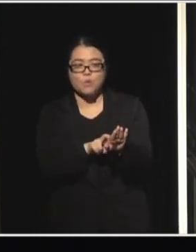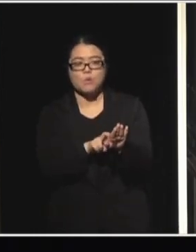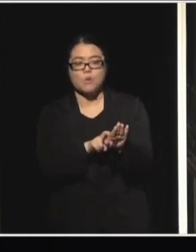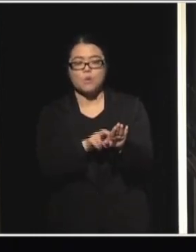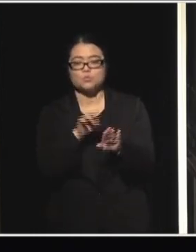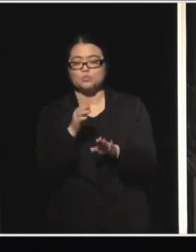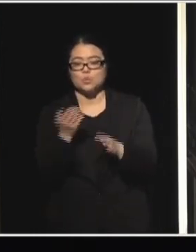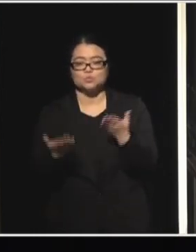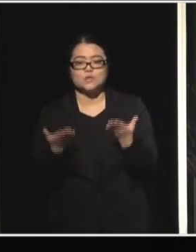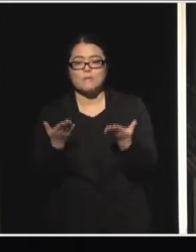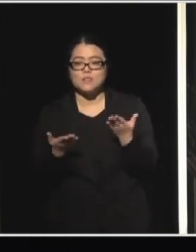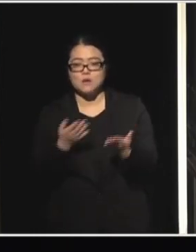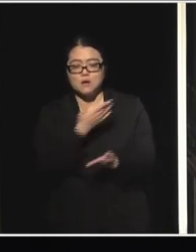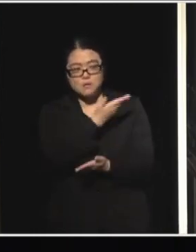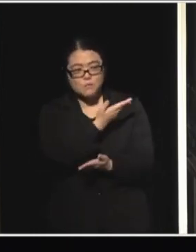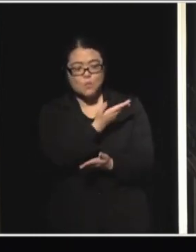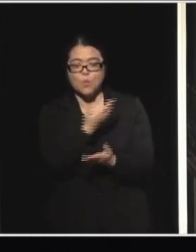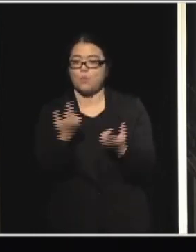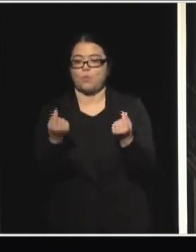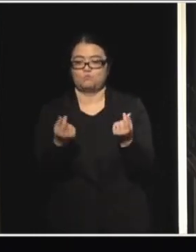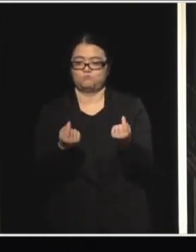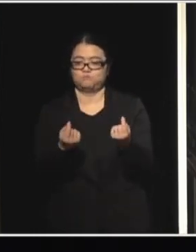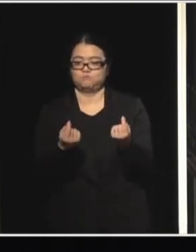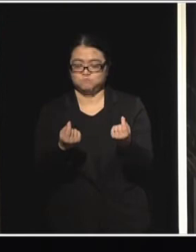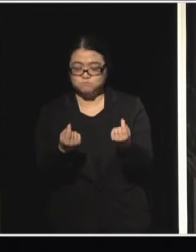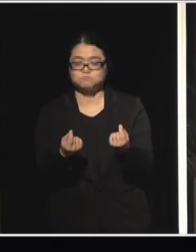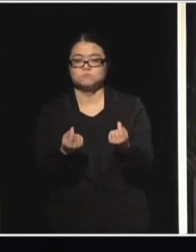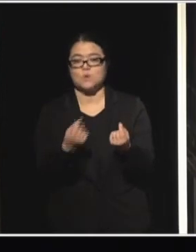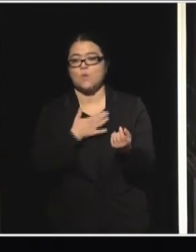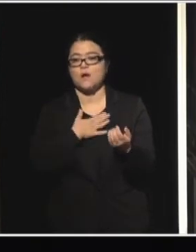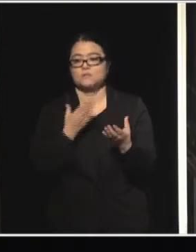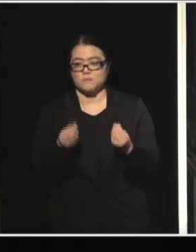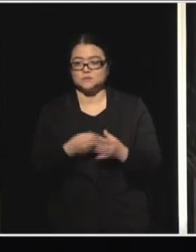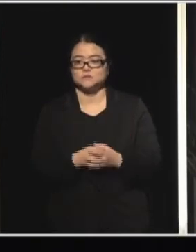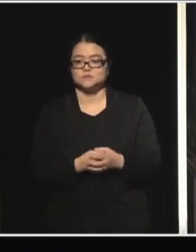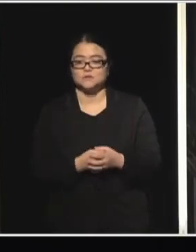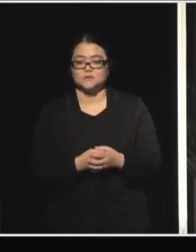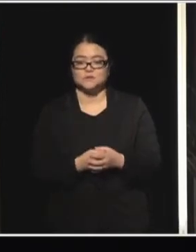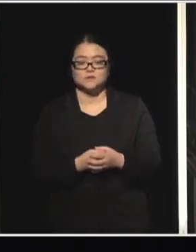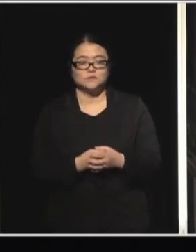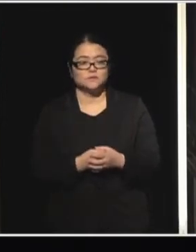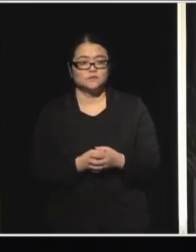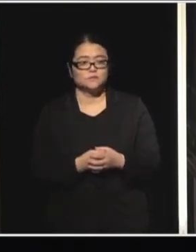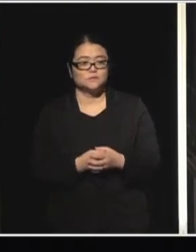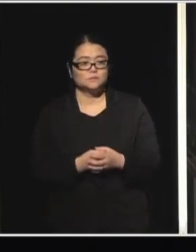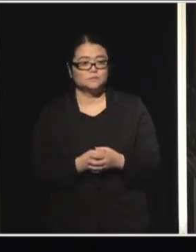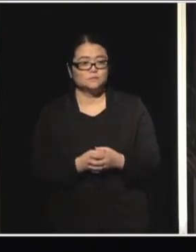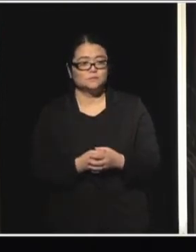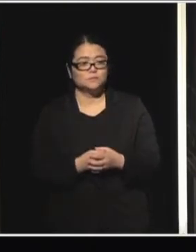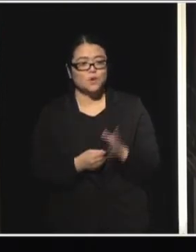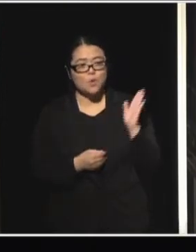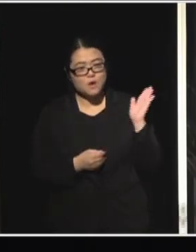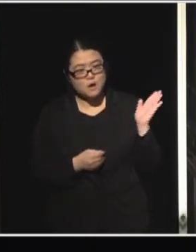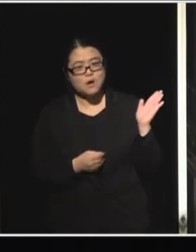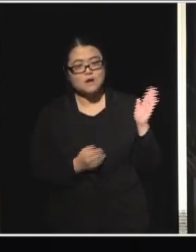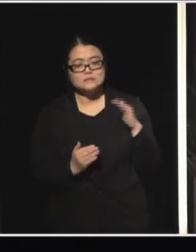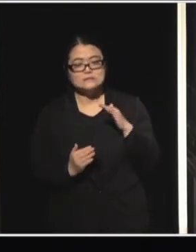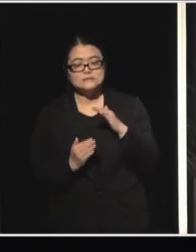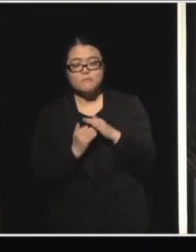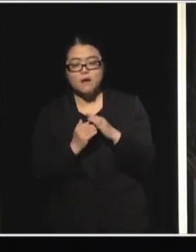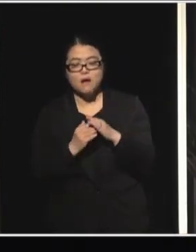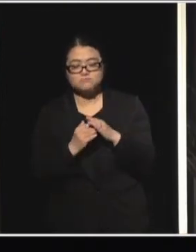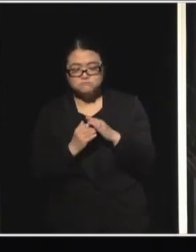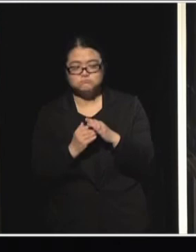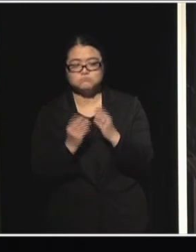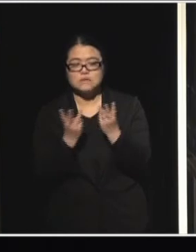もあまり変わりなかったということですねですからこの方向が一番大きくて一番信頼ができる報告